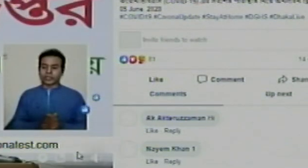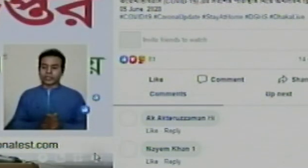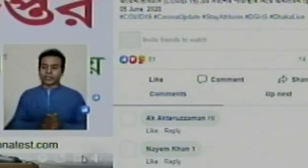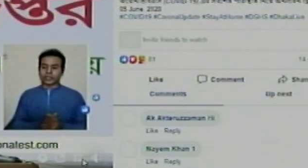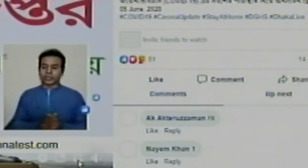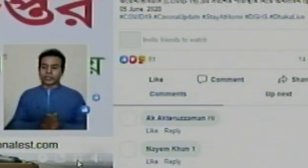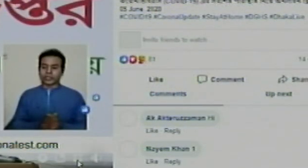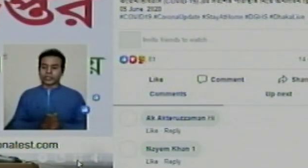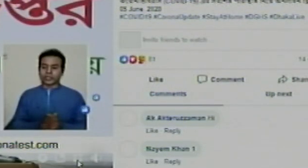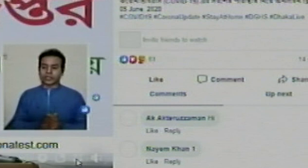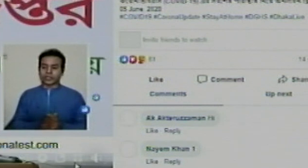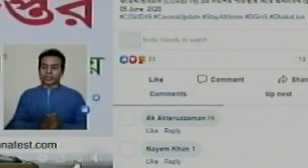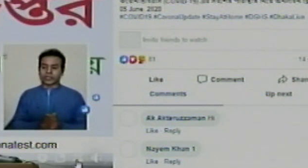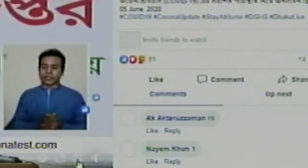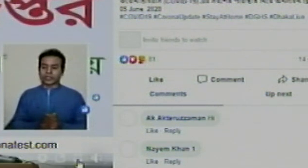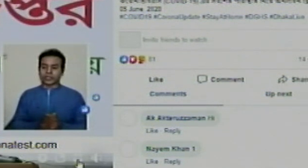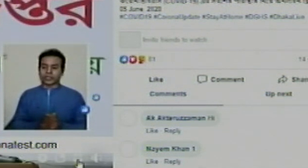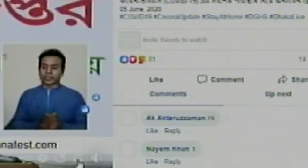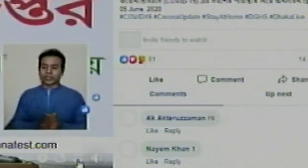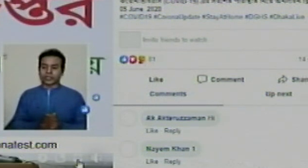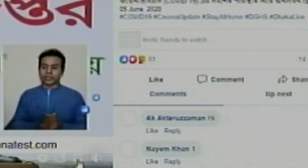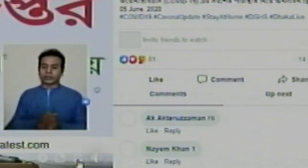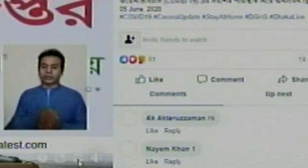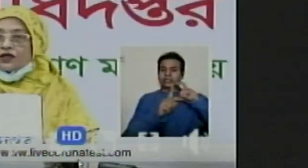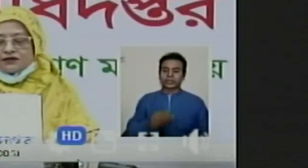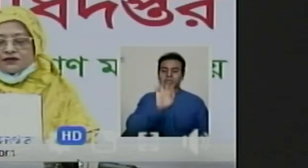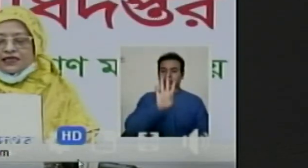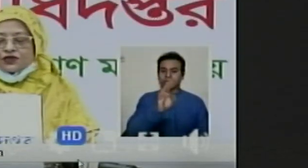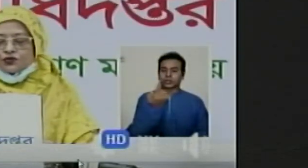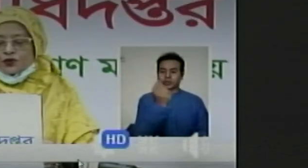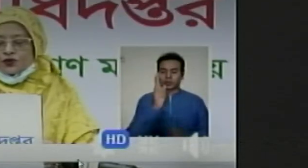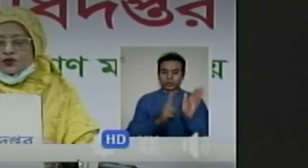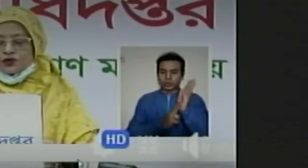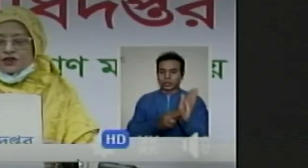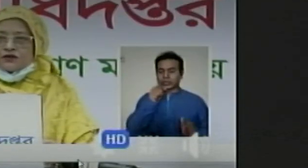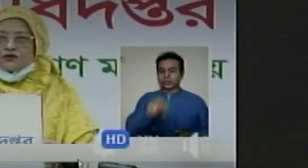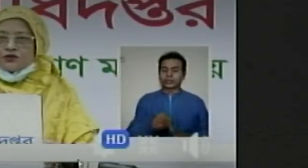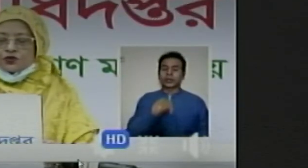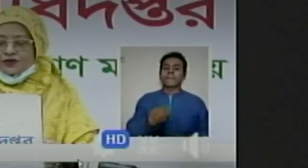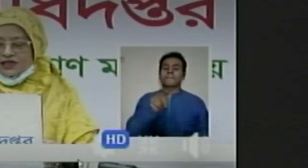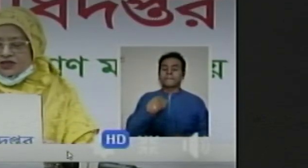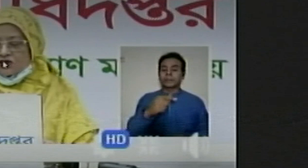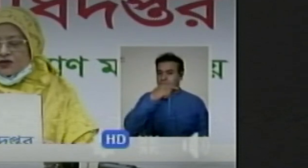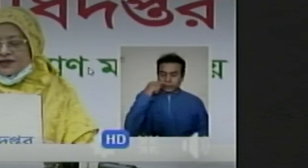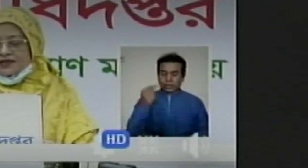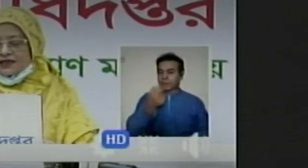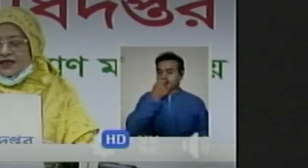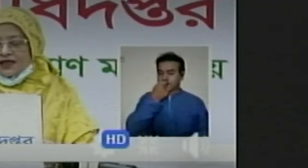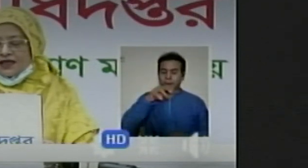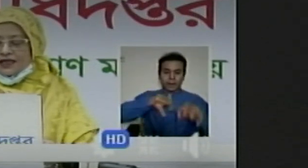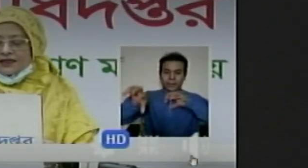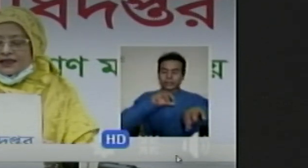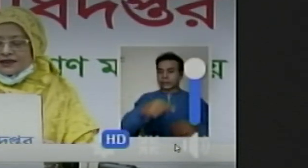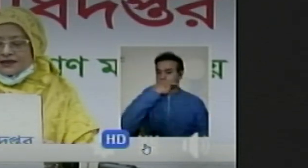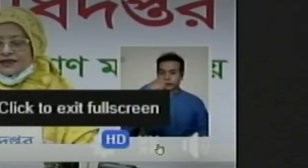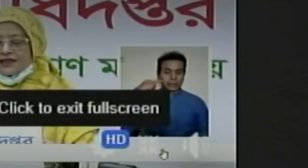এই এগুলো শুট তো আইডিসিআর এর ওয়েবসাইট থেকে পাওয়া গেছে। 4 জুন পর্যন্ত যে তথ্য বিশ্লেষণ করা হয়েছে